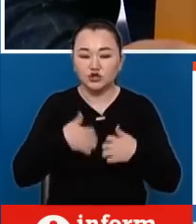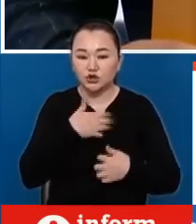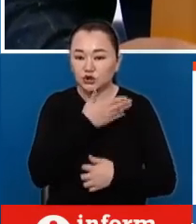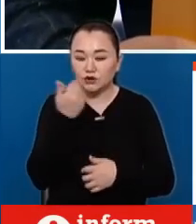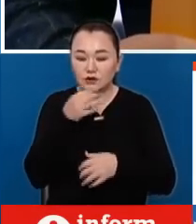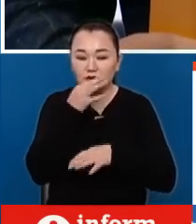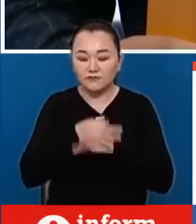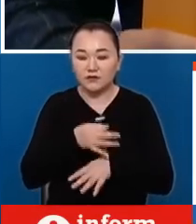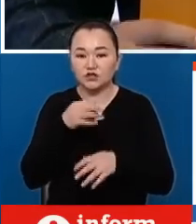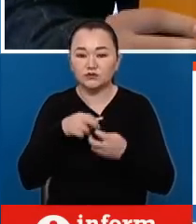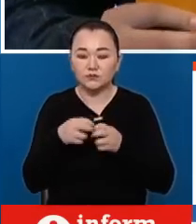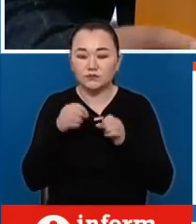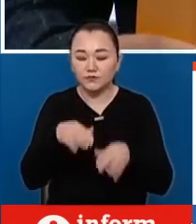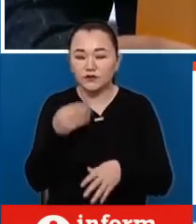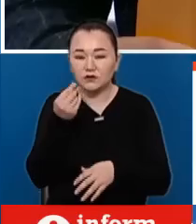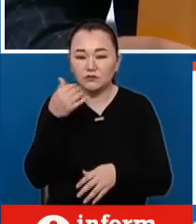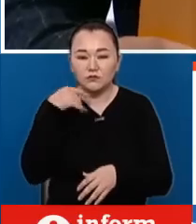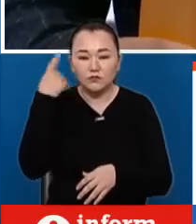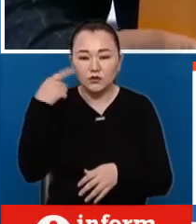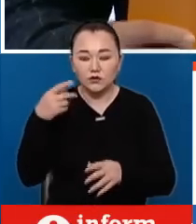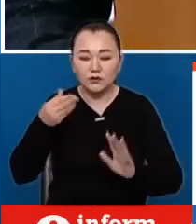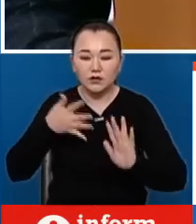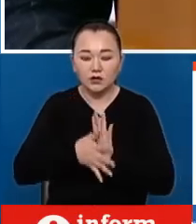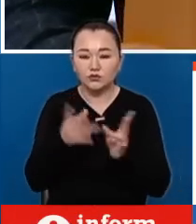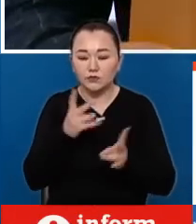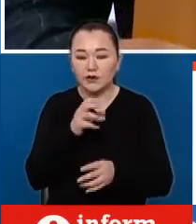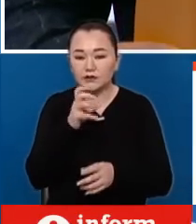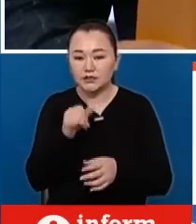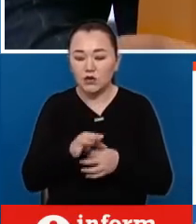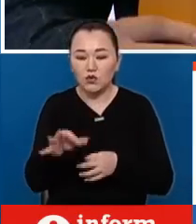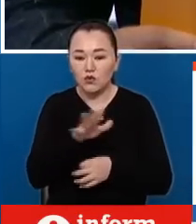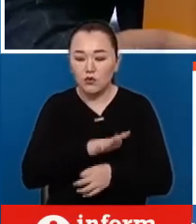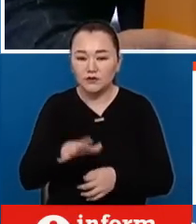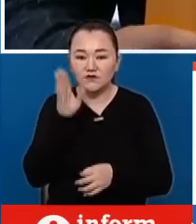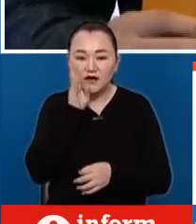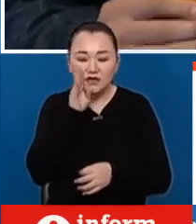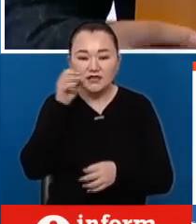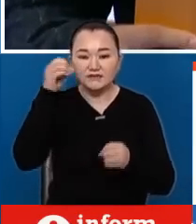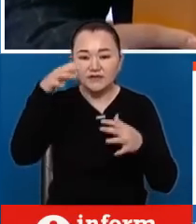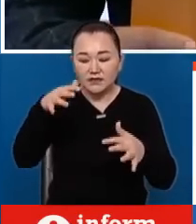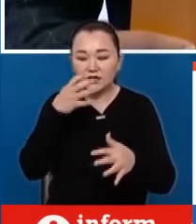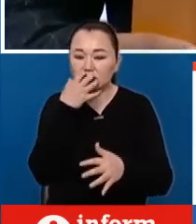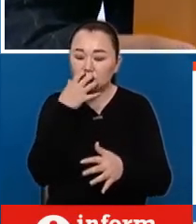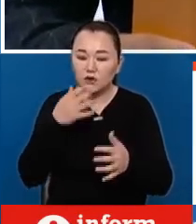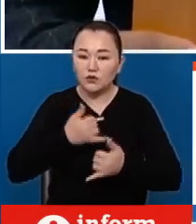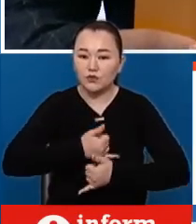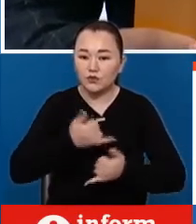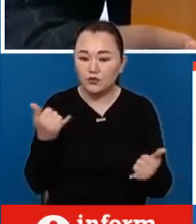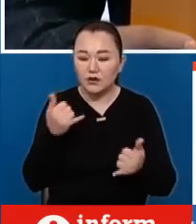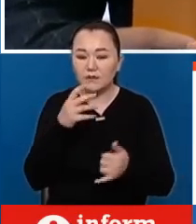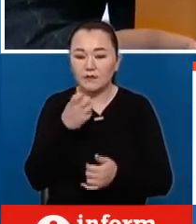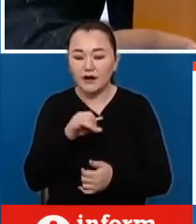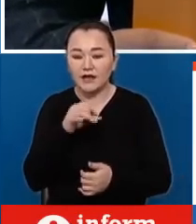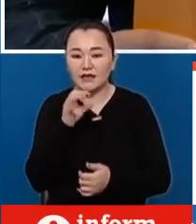болса мәселені шешуге қыруар қаржы керек екенін айтады. Себебі Маңғыстау облысын сумен, жарықпен және жылумен қамтамасыз ететін